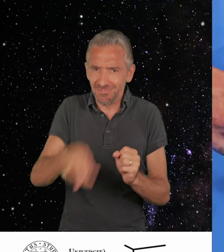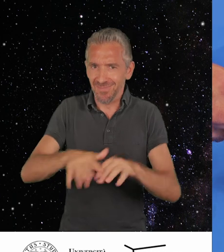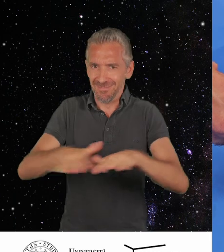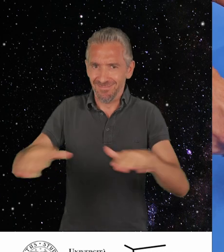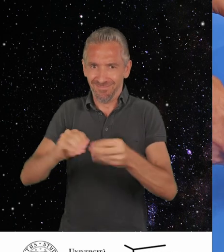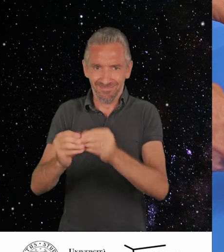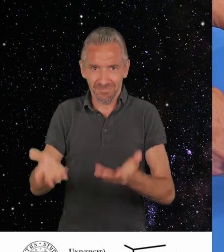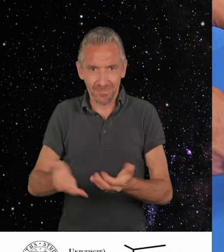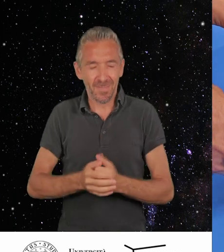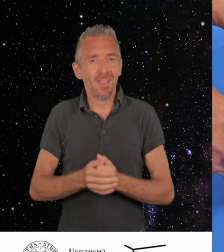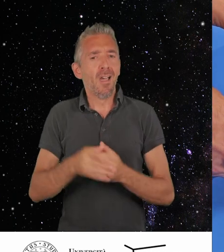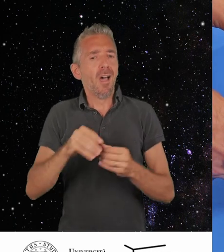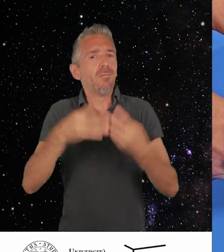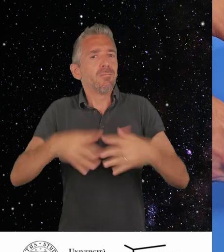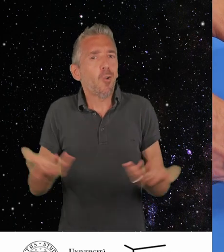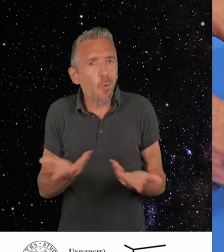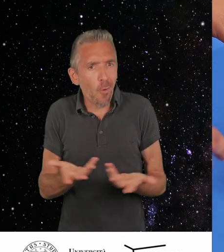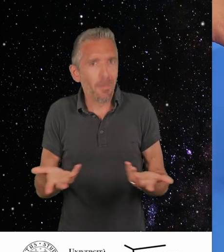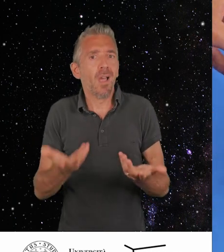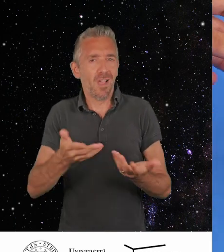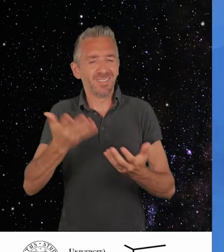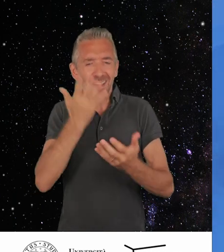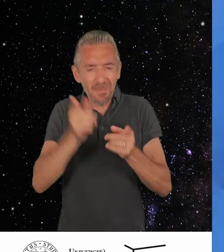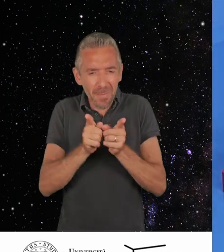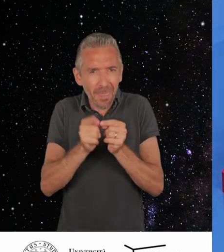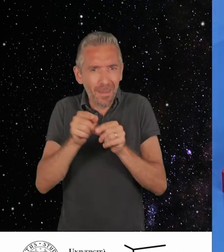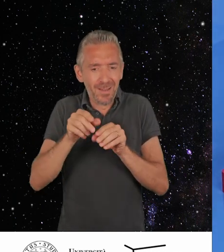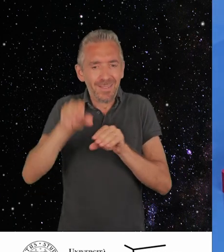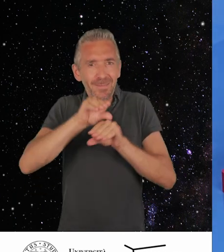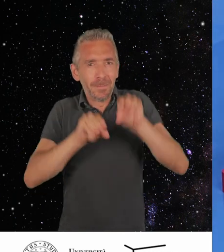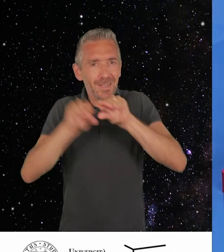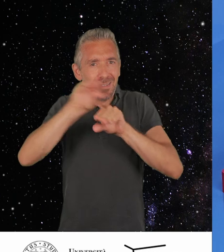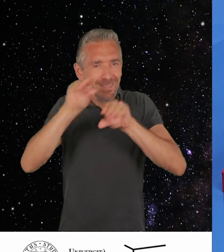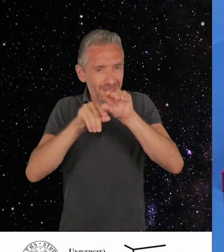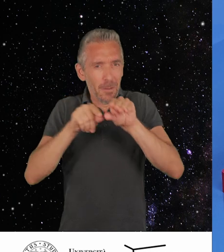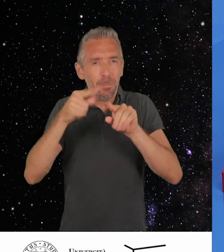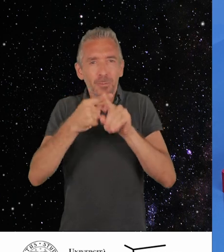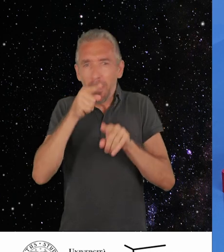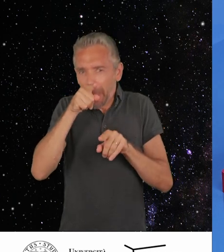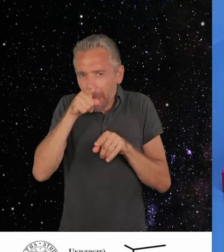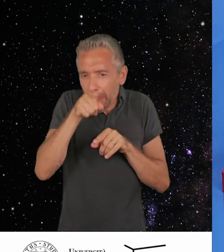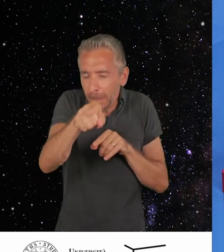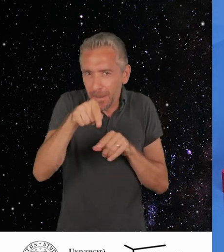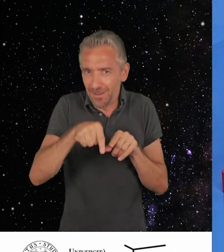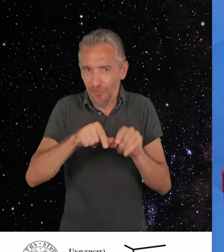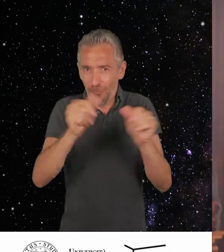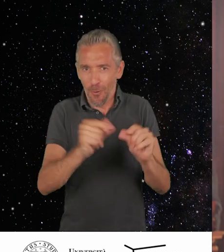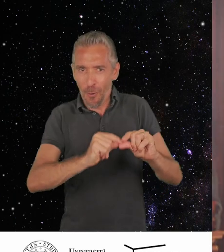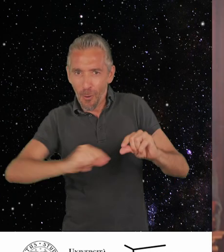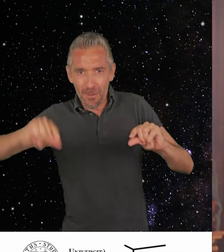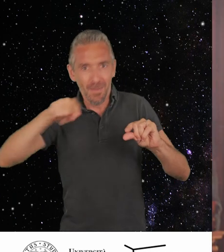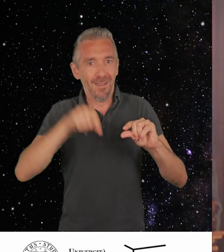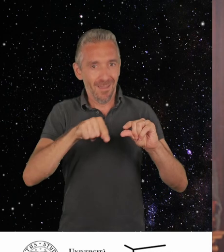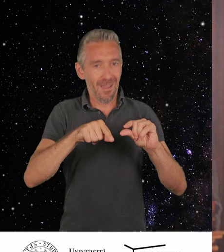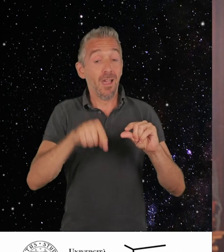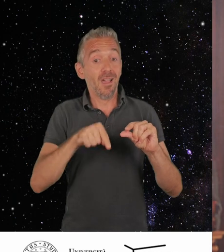sul nostro modellino. Come funzionano questi oggetti che sembrano delle scatole da scarpe impilate o delle strane creature dal naso particolare? Il